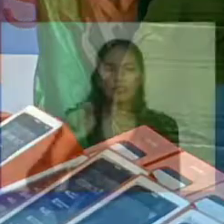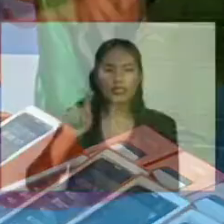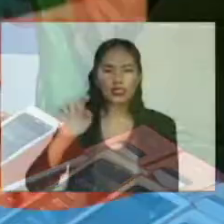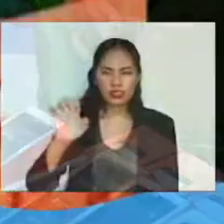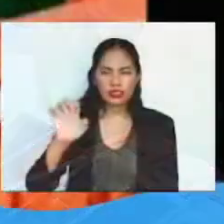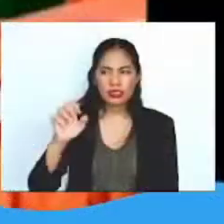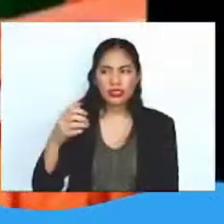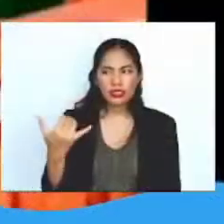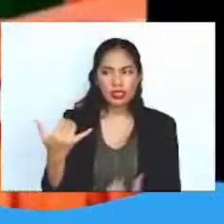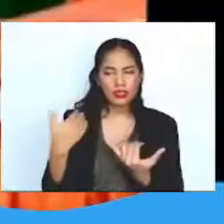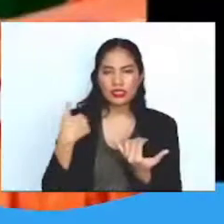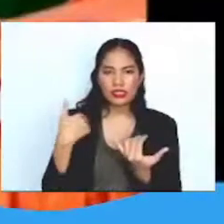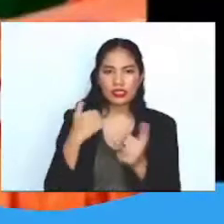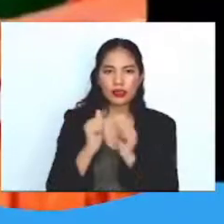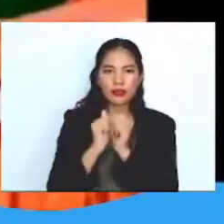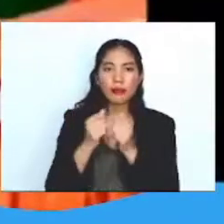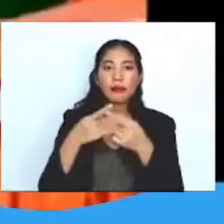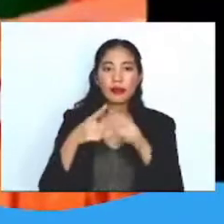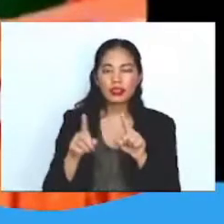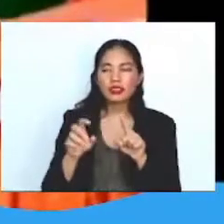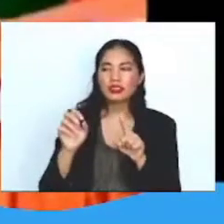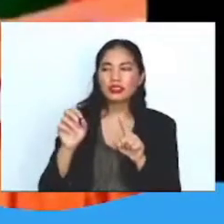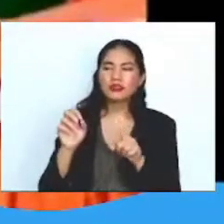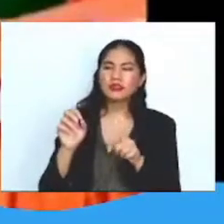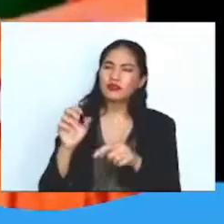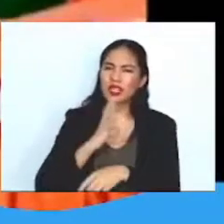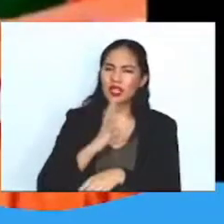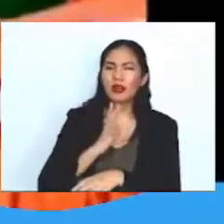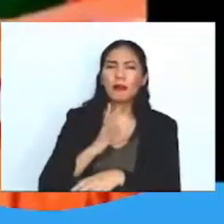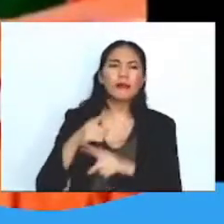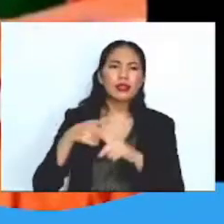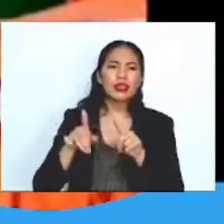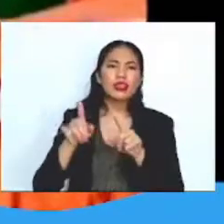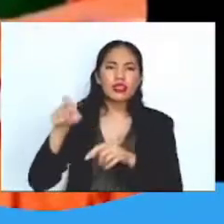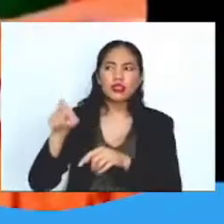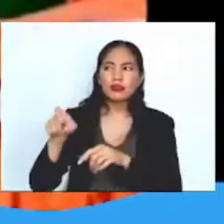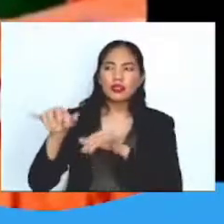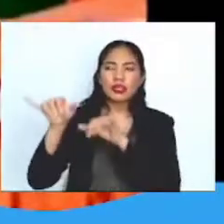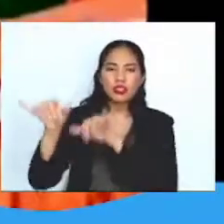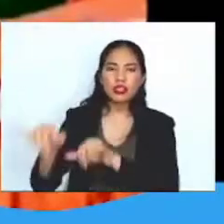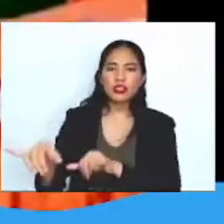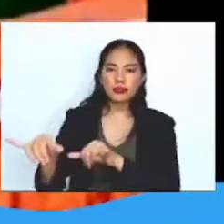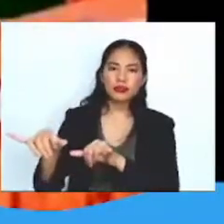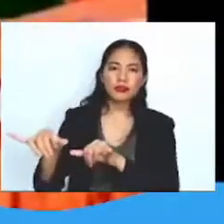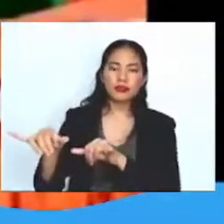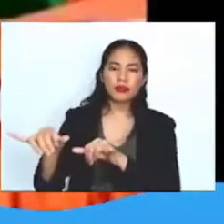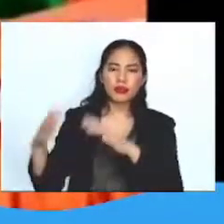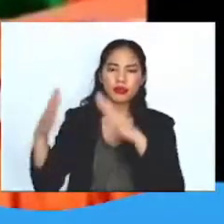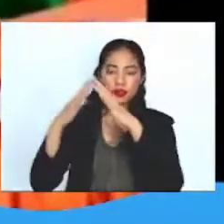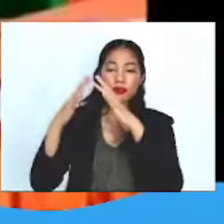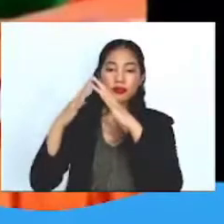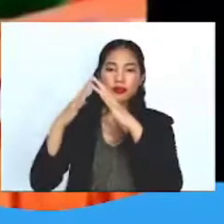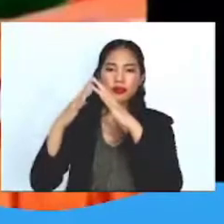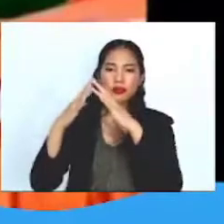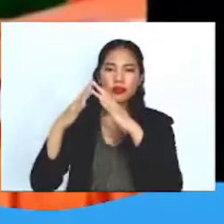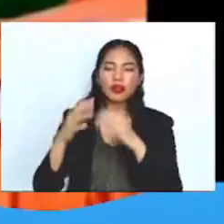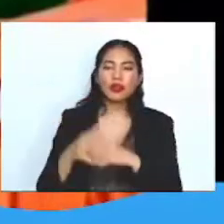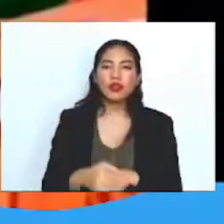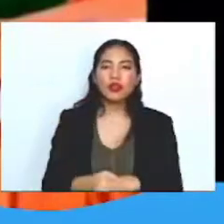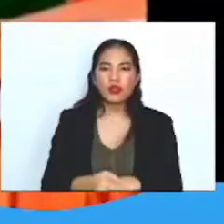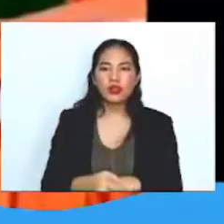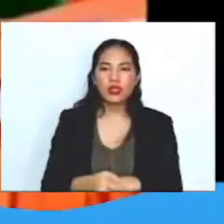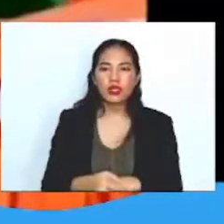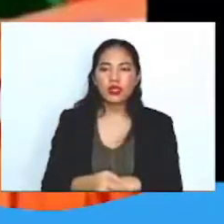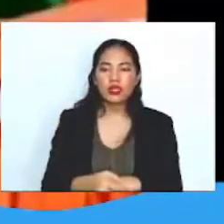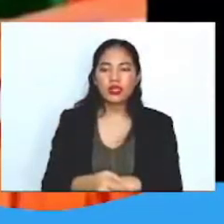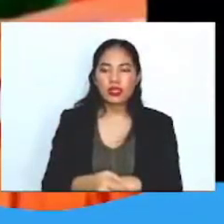home muna. At si ASDS Dado Medina po natin at lahat ng mga supervisors po natin na